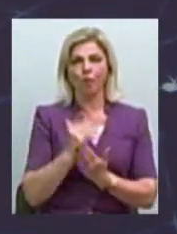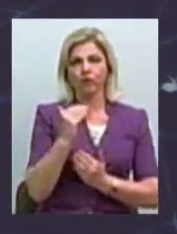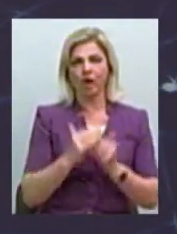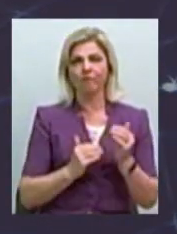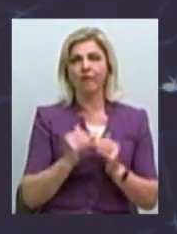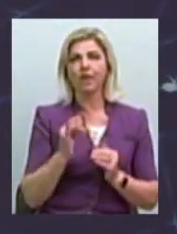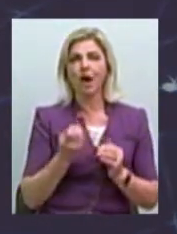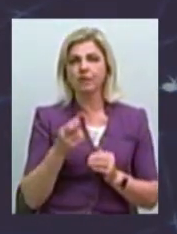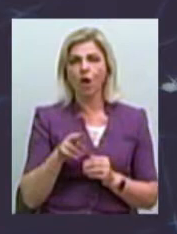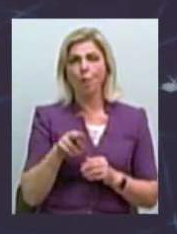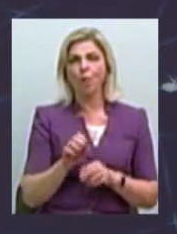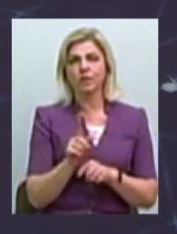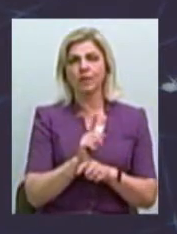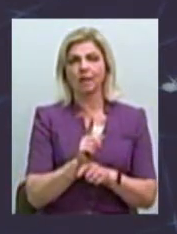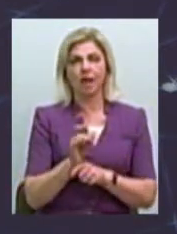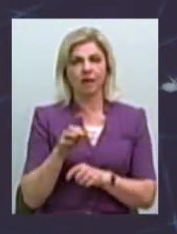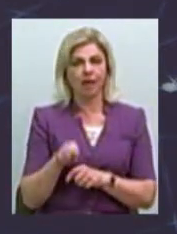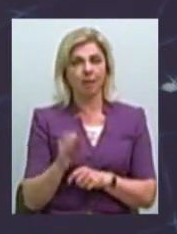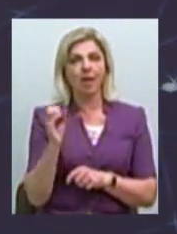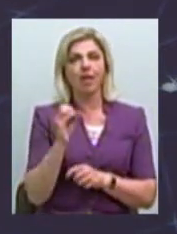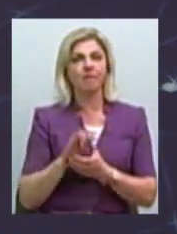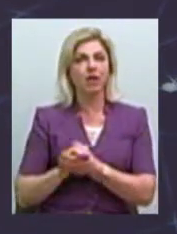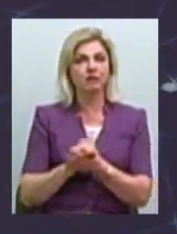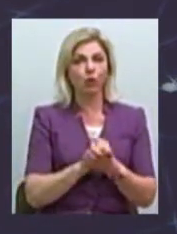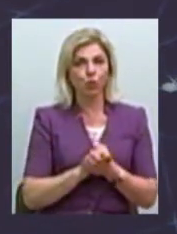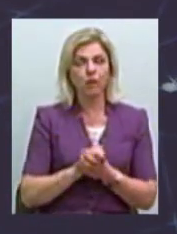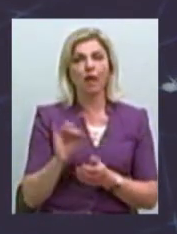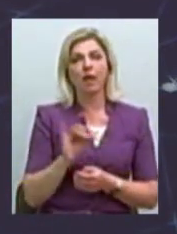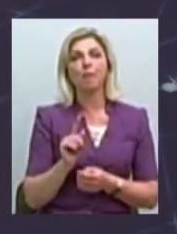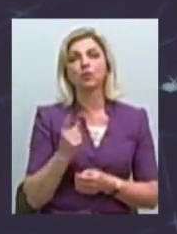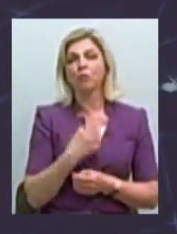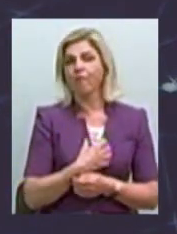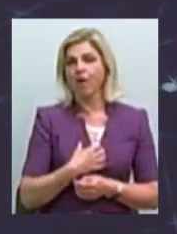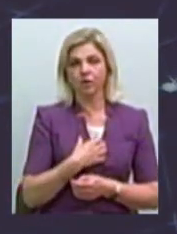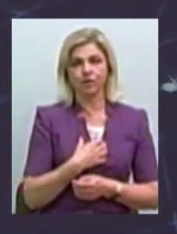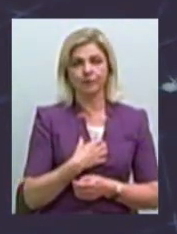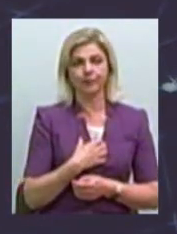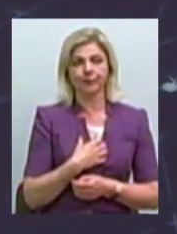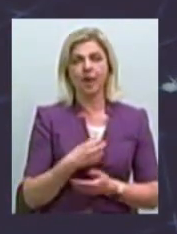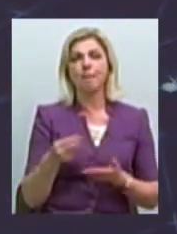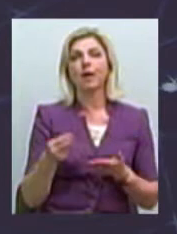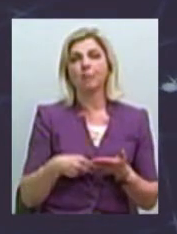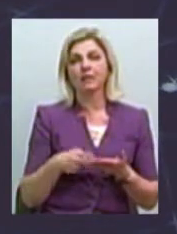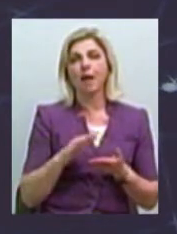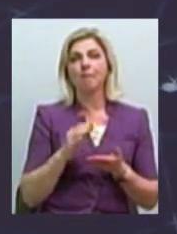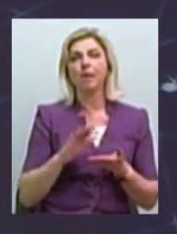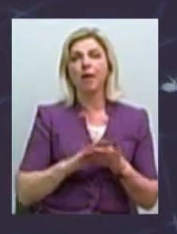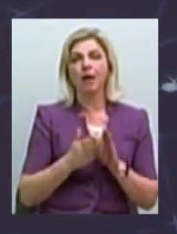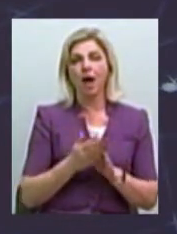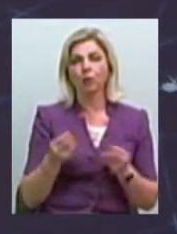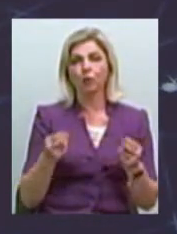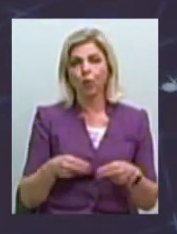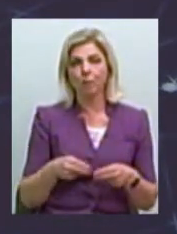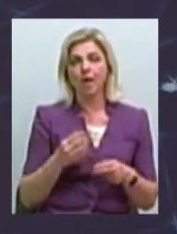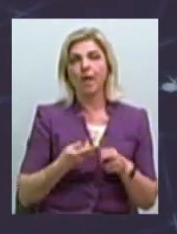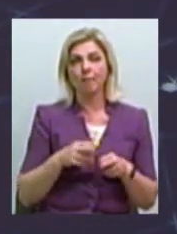по стандартам Евросоюза. И почему еще важно было подписать меморандум и внедрять именно